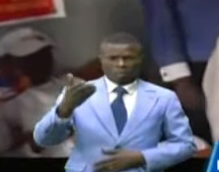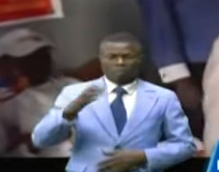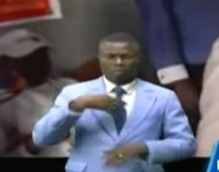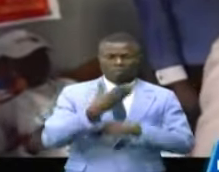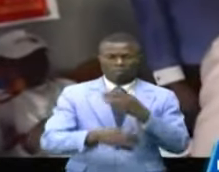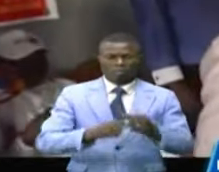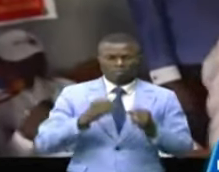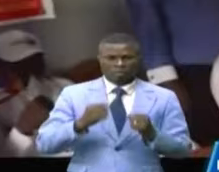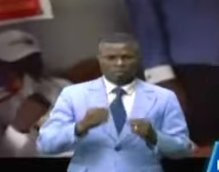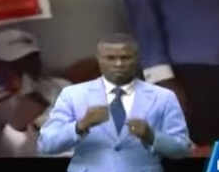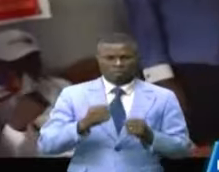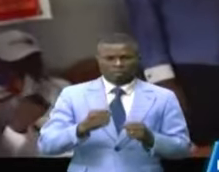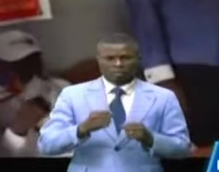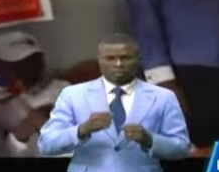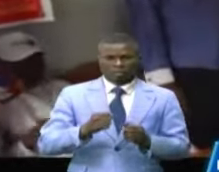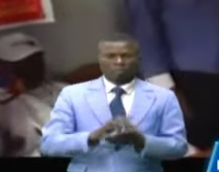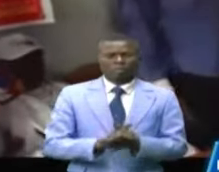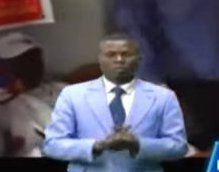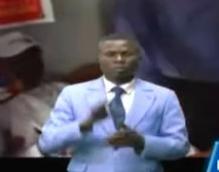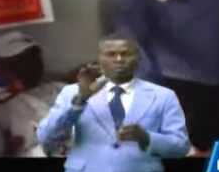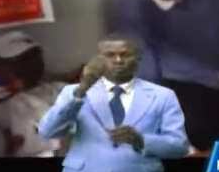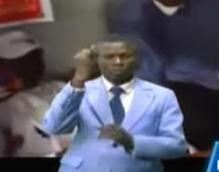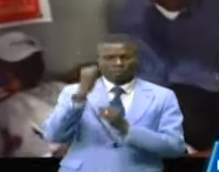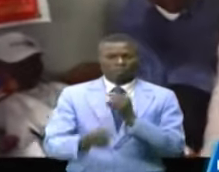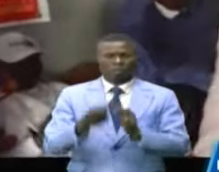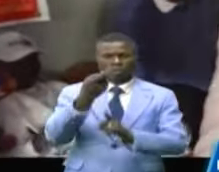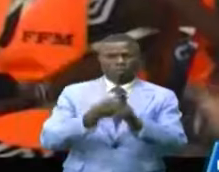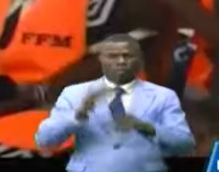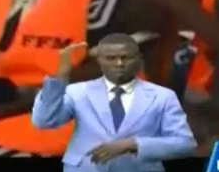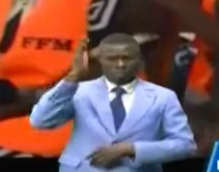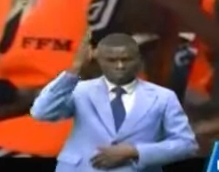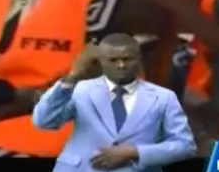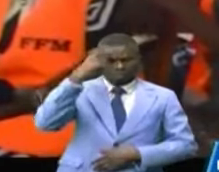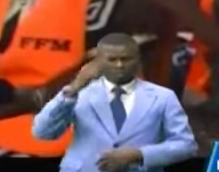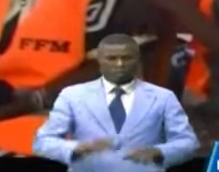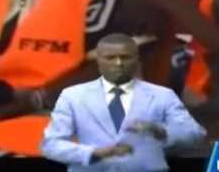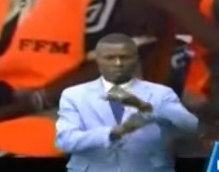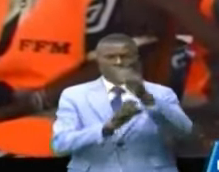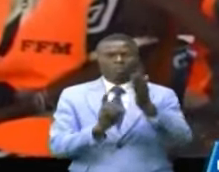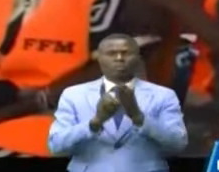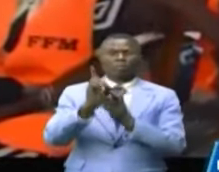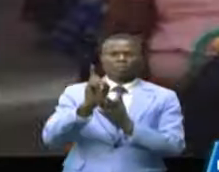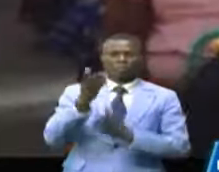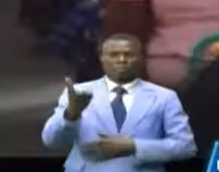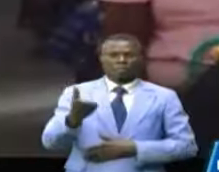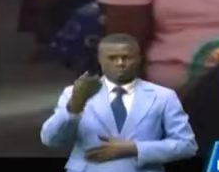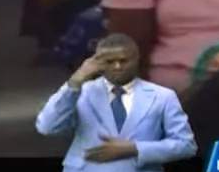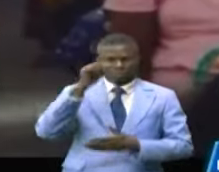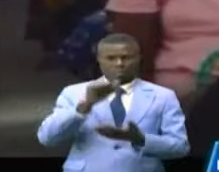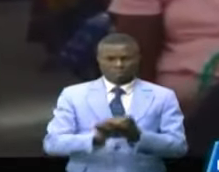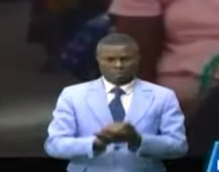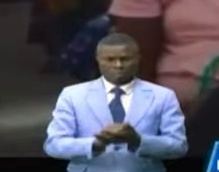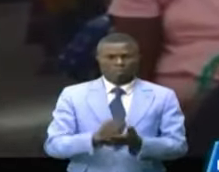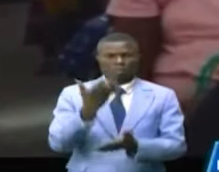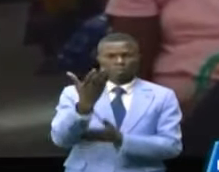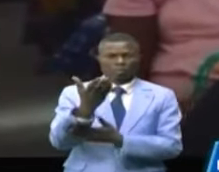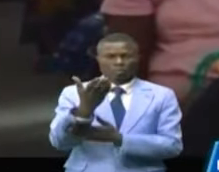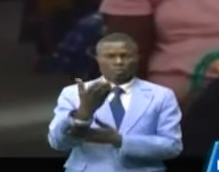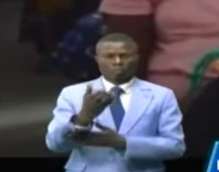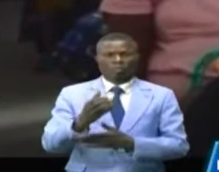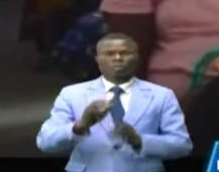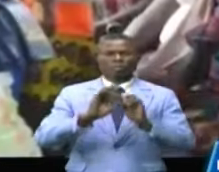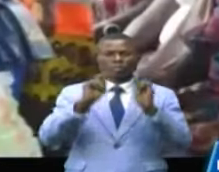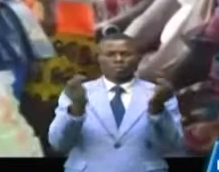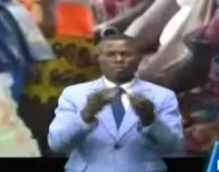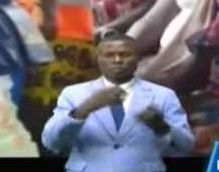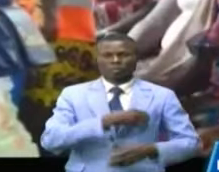mobiliser massivement le 20 décembre prochain lors des scrutins pour soutenir le développement. Pour ce faire, elle a appelé la gente féminine